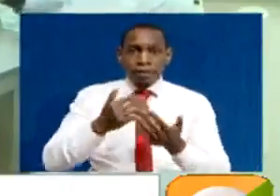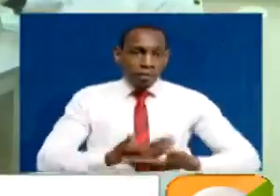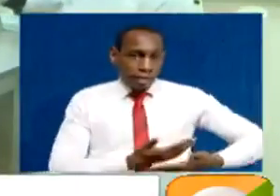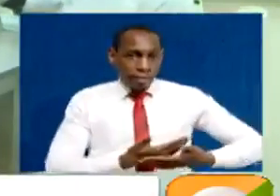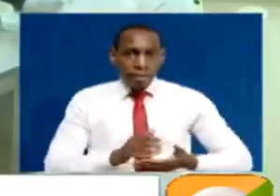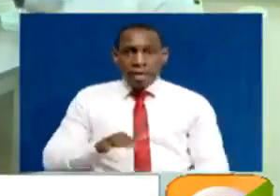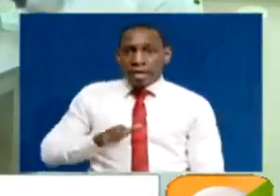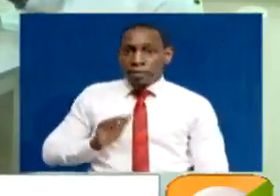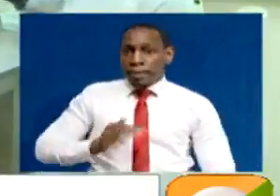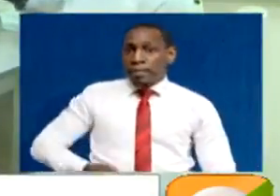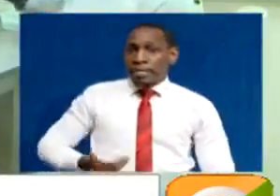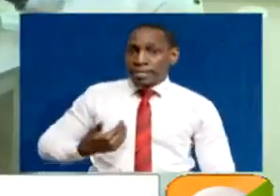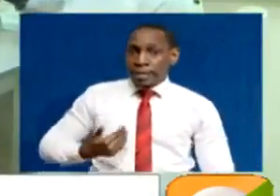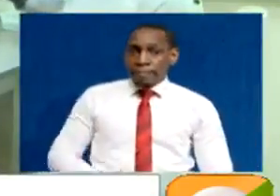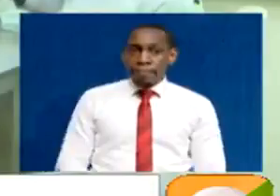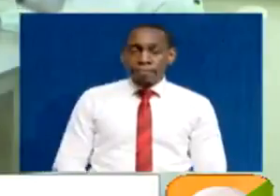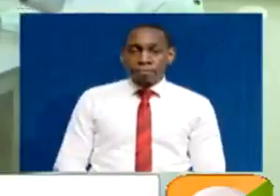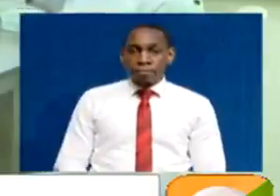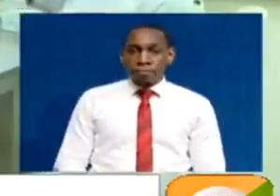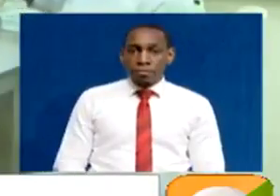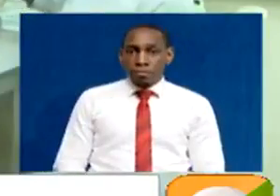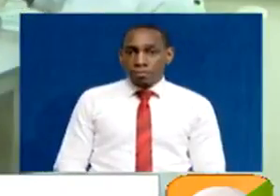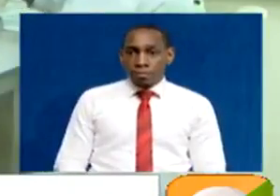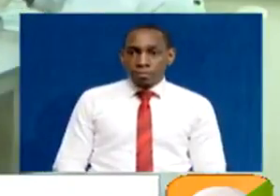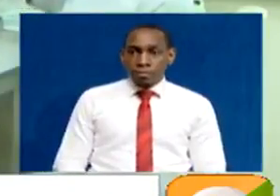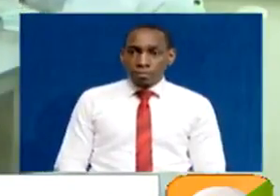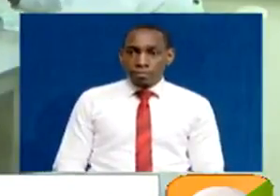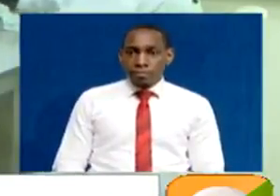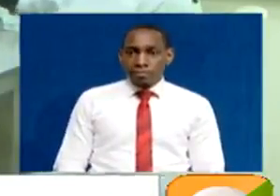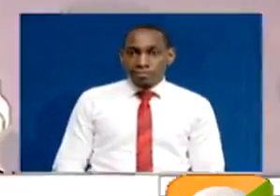mwa watoto na wanawake wajawazito. Raquel Muigai, Runinga Citizen, Nairobi.